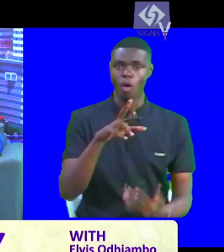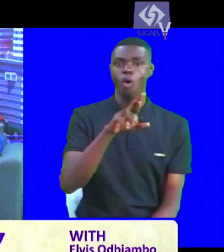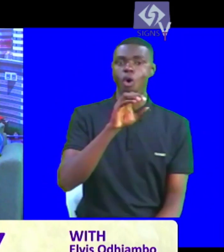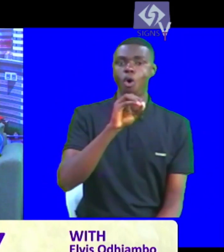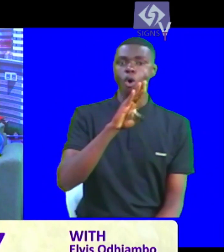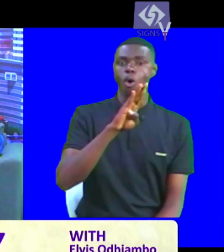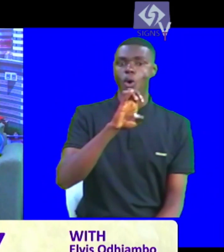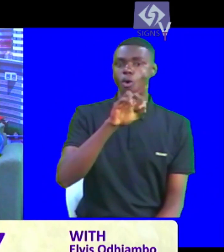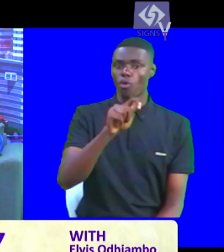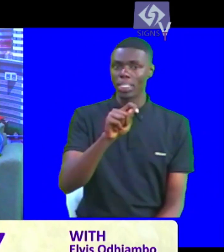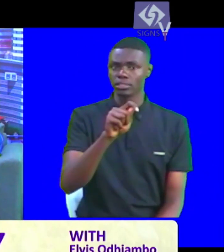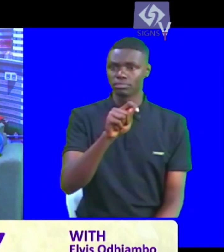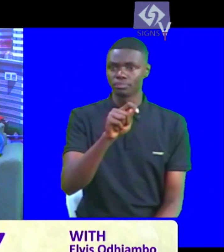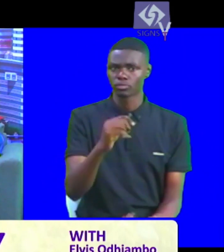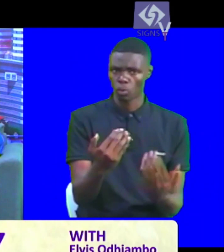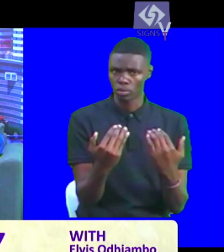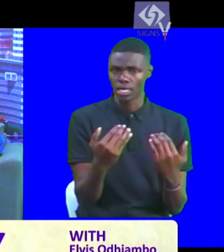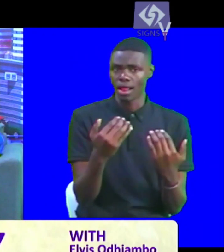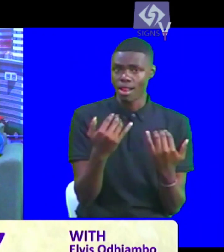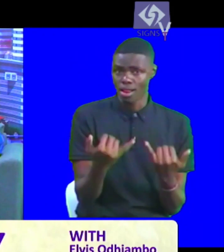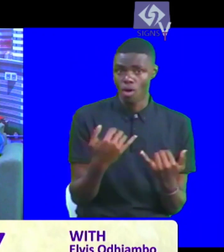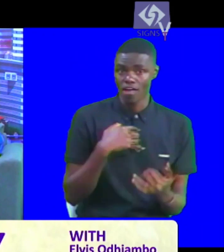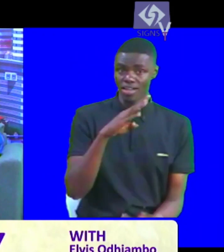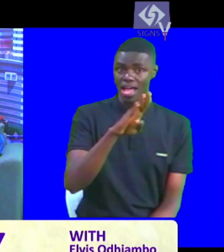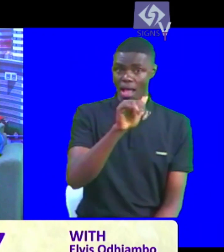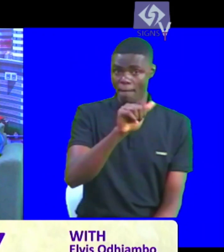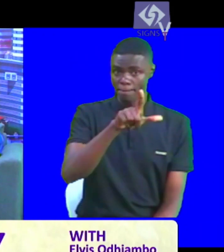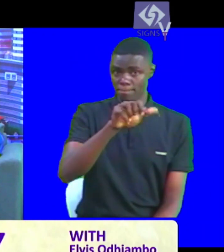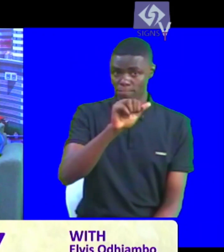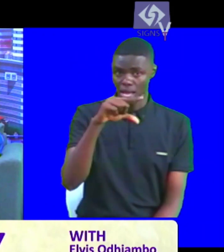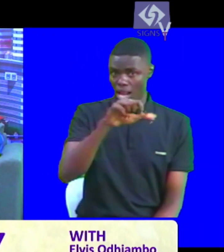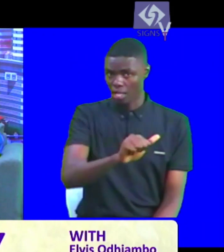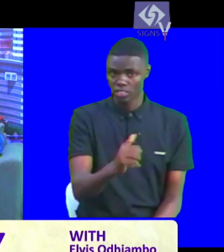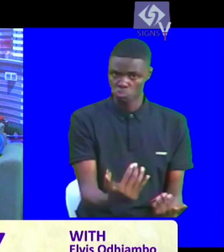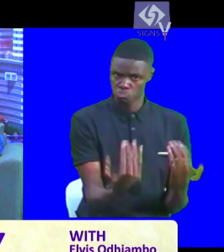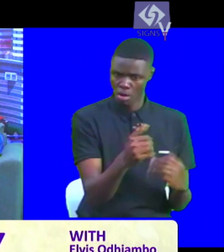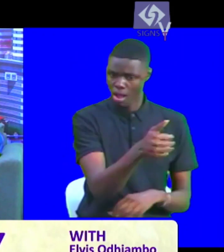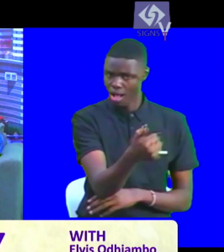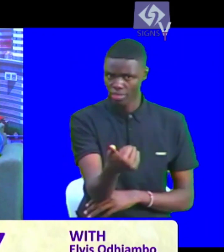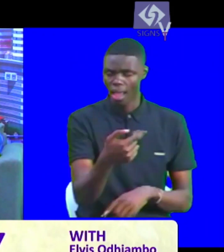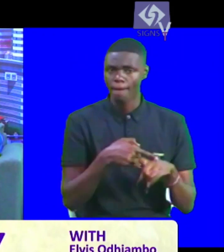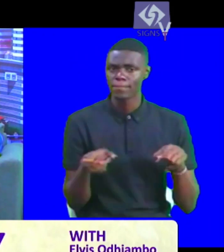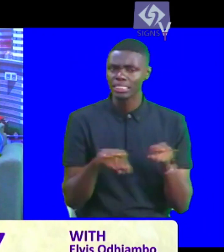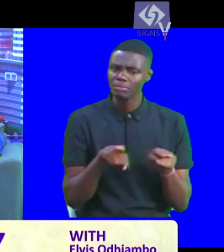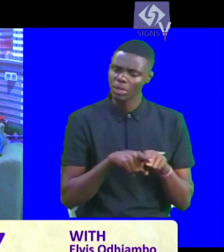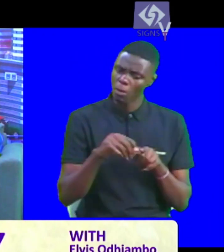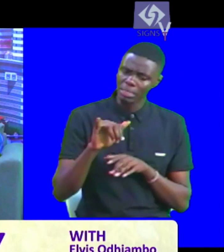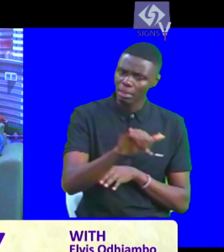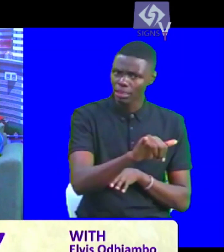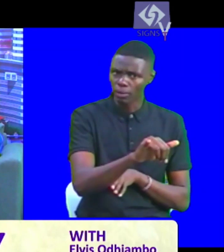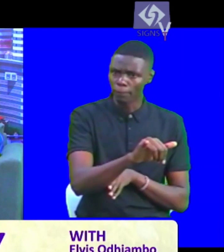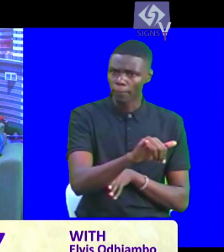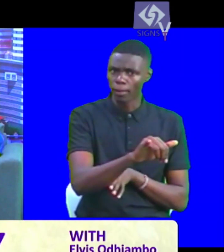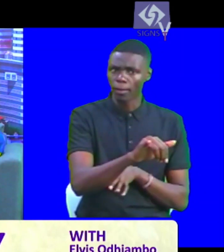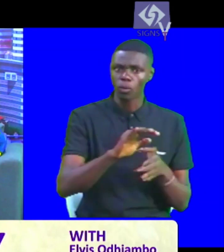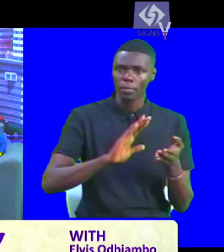Now Robert Sanchez unadhani ataweza kutoa, kumbuka kuna Kepa Arrizabalaga pia pale kama goalkeeper wao wengine, lakini